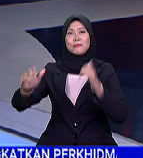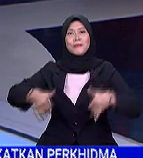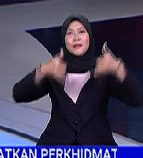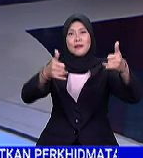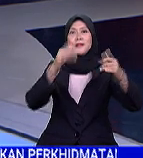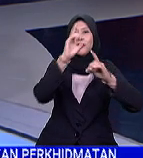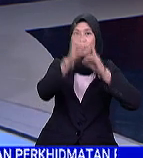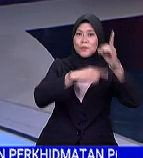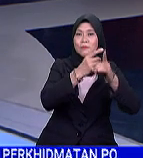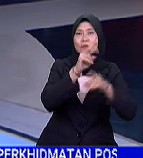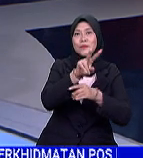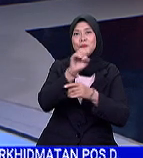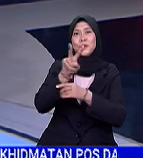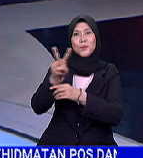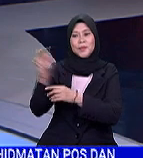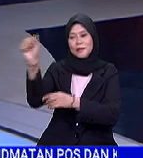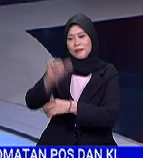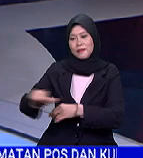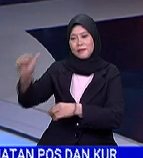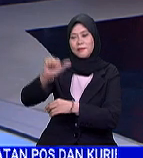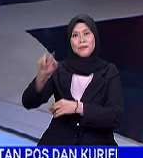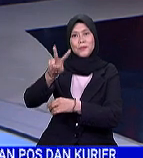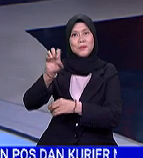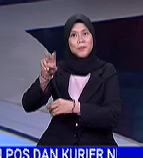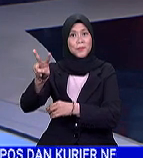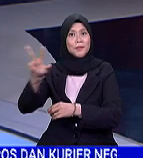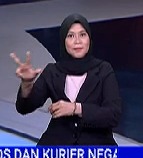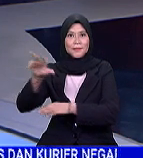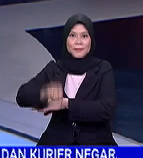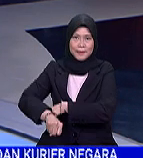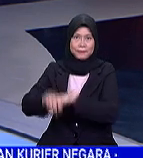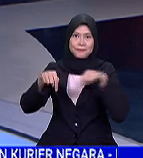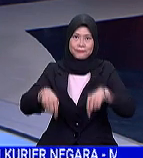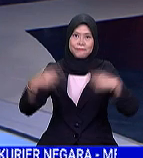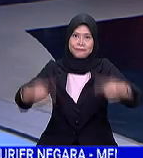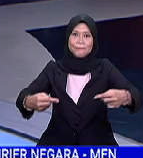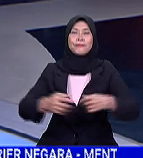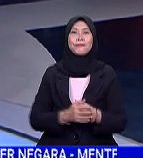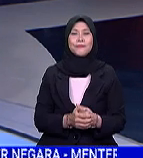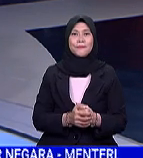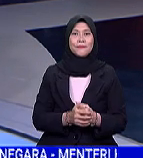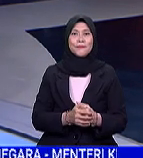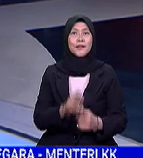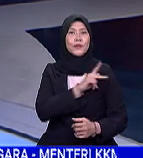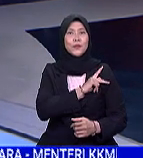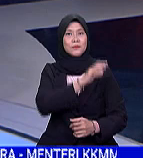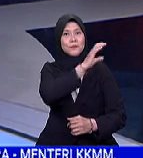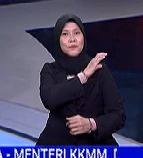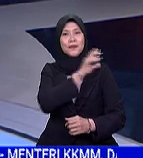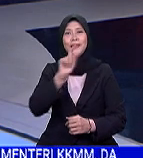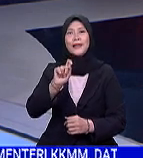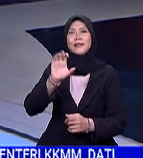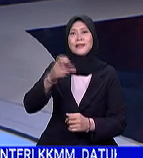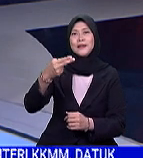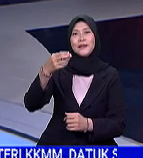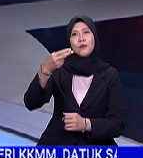Dunia 2022 pada Asia 2023 lewat malam ini. Bukan itu sahaja, Ketua Jurulatih Tan Cheng Ho juga